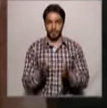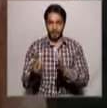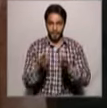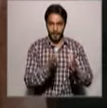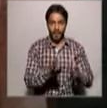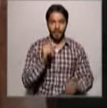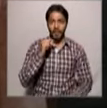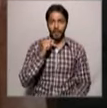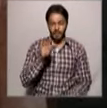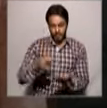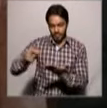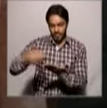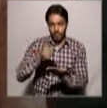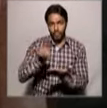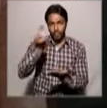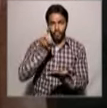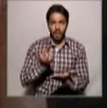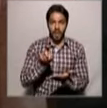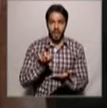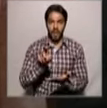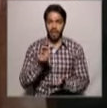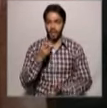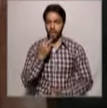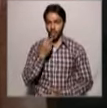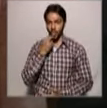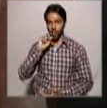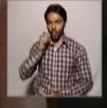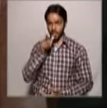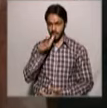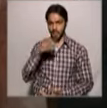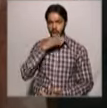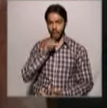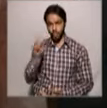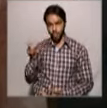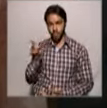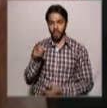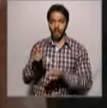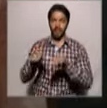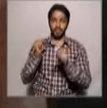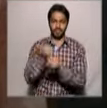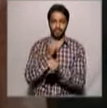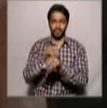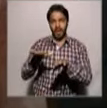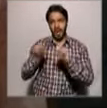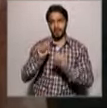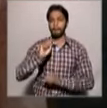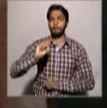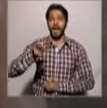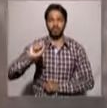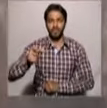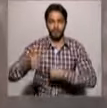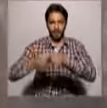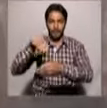وأخذ أموالا ووضعها في البنك ونعيش من الفوائد لأن المعاش لا يكفي، فهل هذا حلال أم